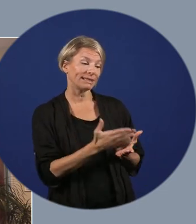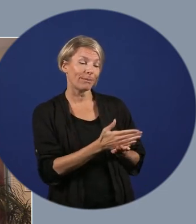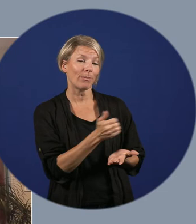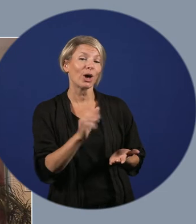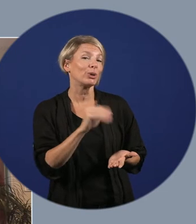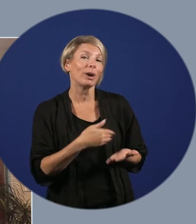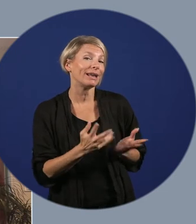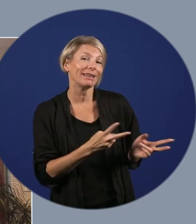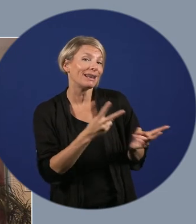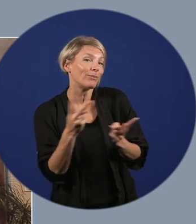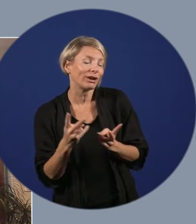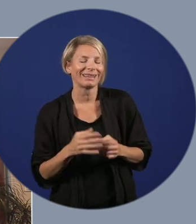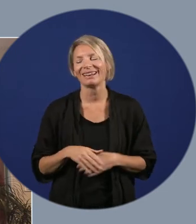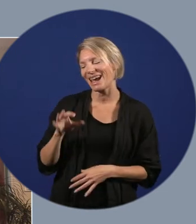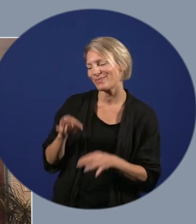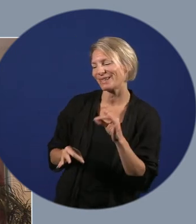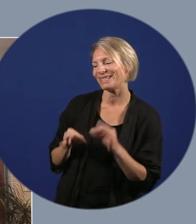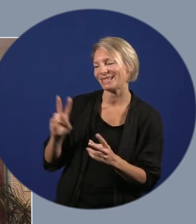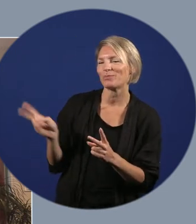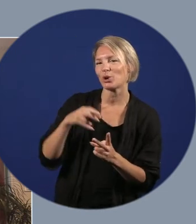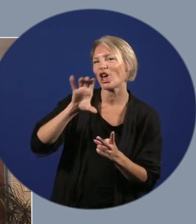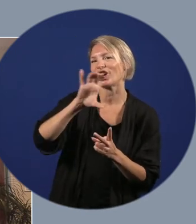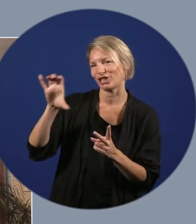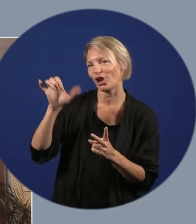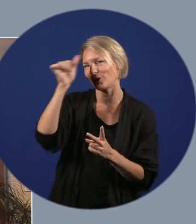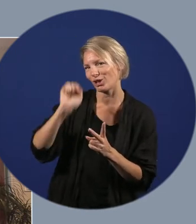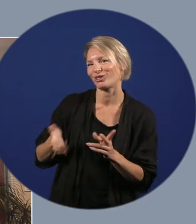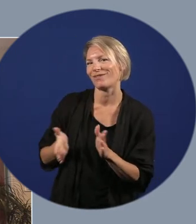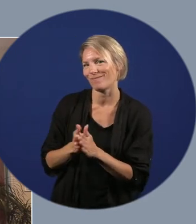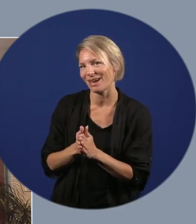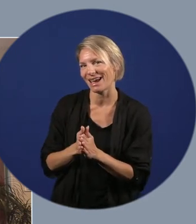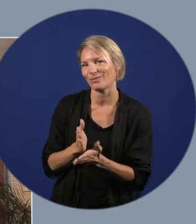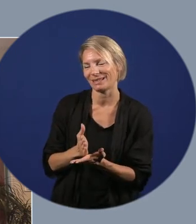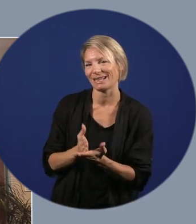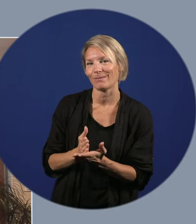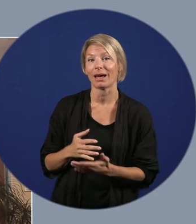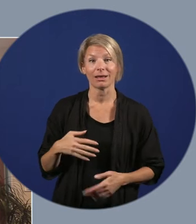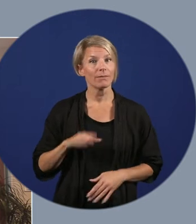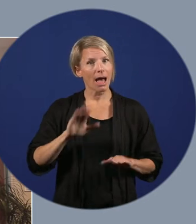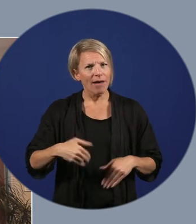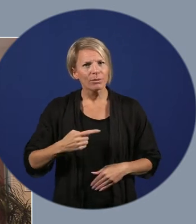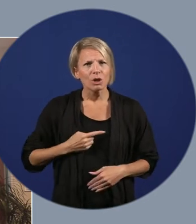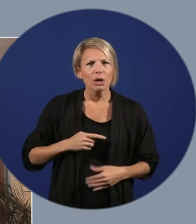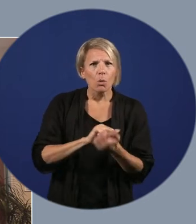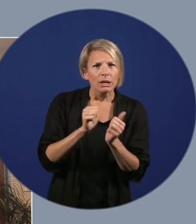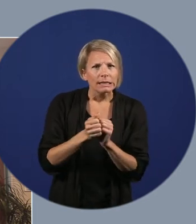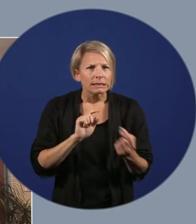Exakt. Så det är hela campus. Och det var ju verkligen mycket prat om politik och